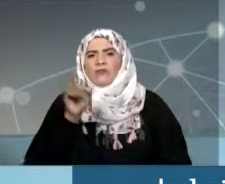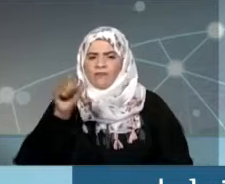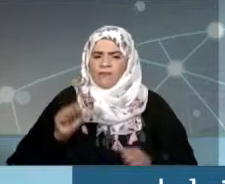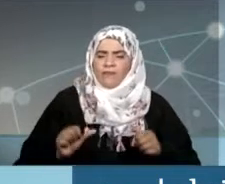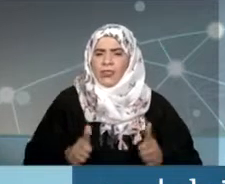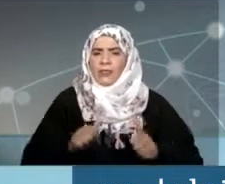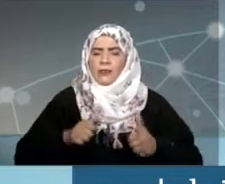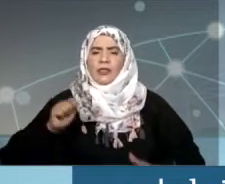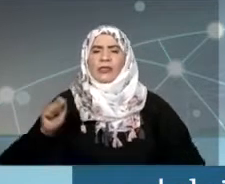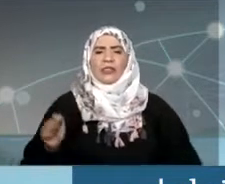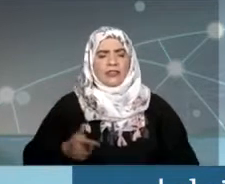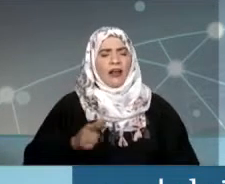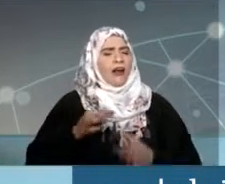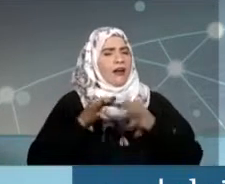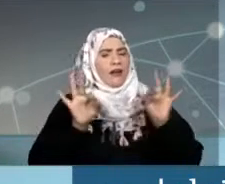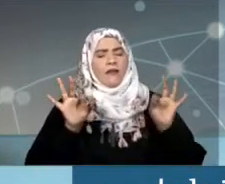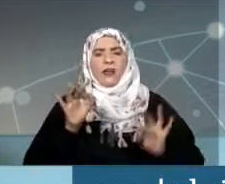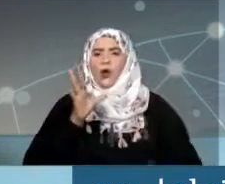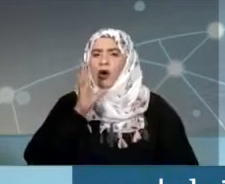المنظومة